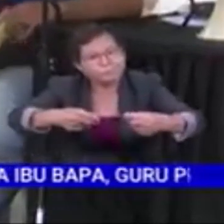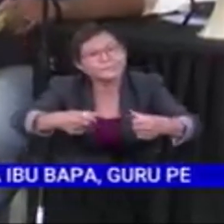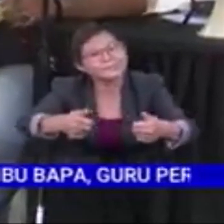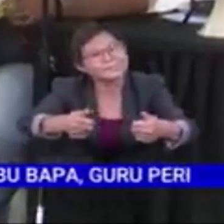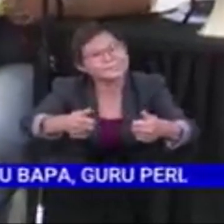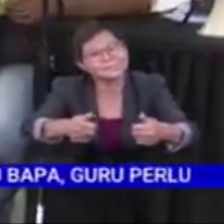hai